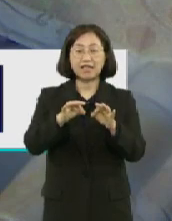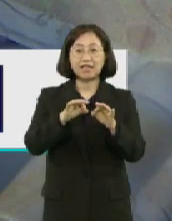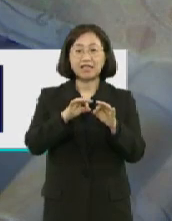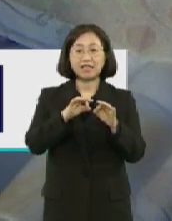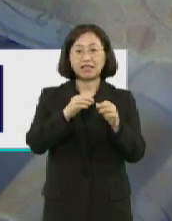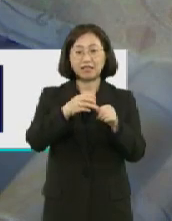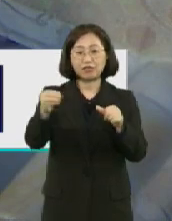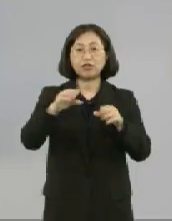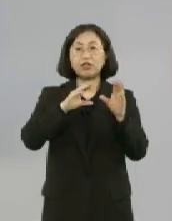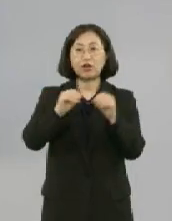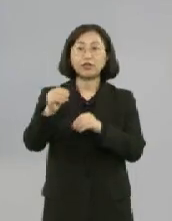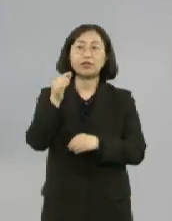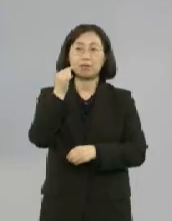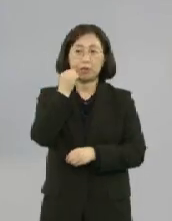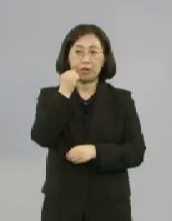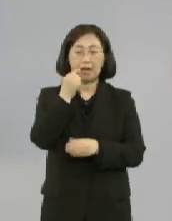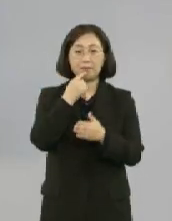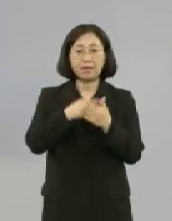기자입니다.